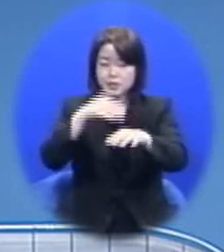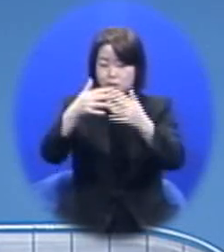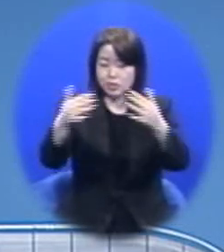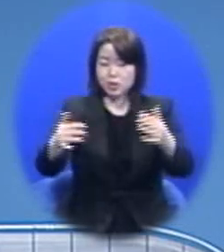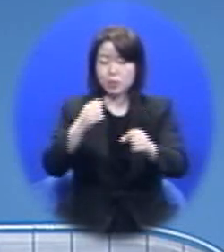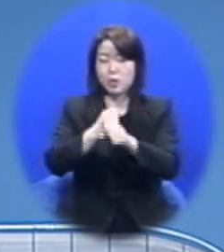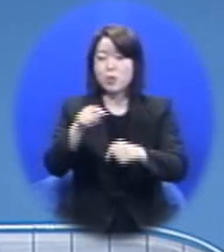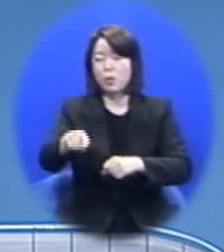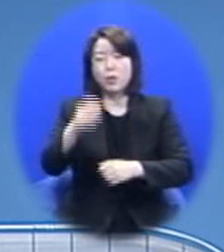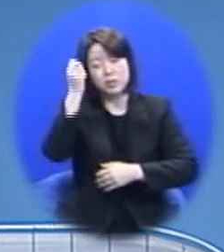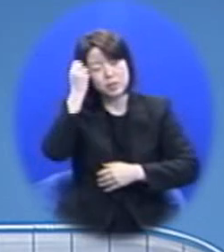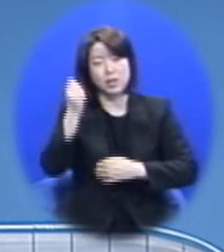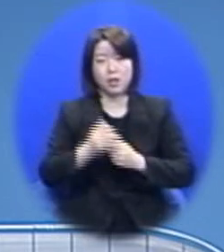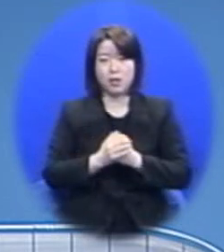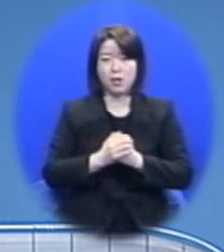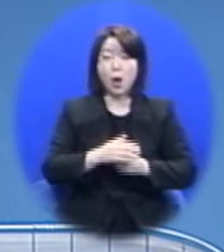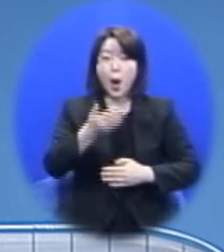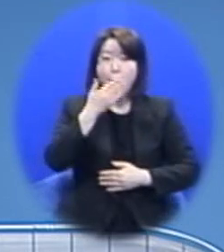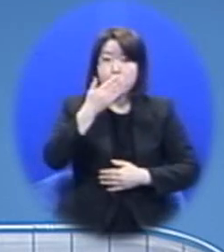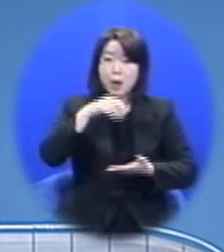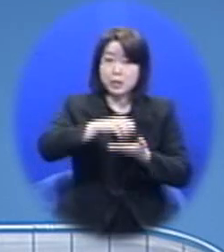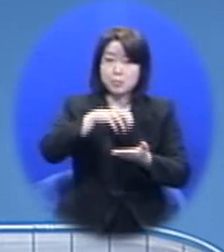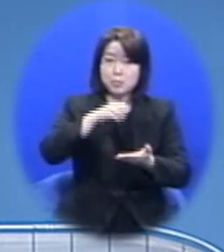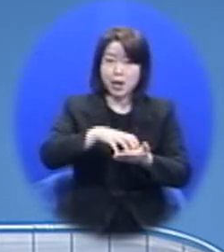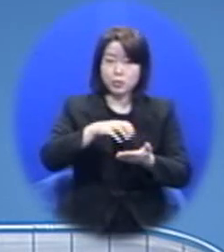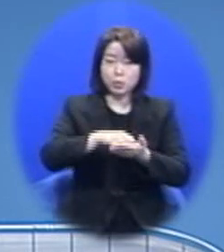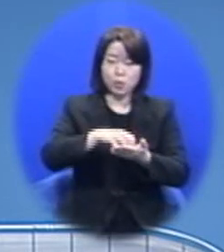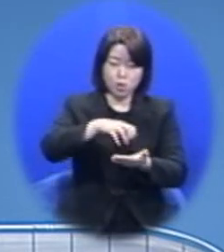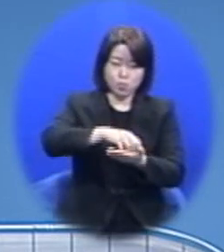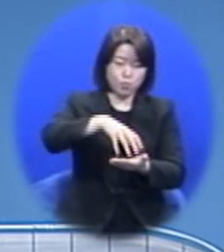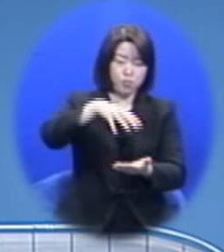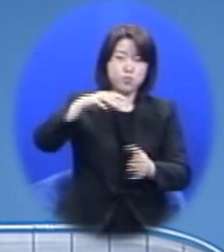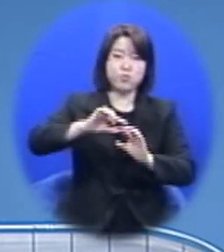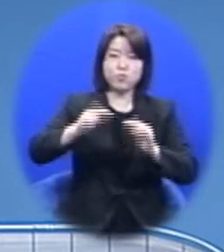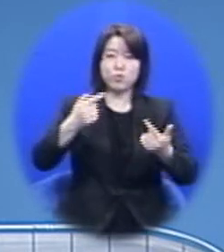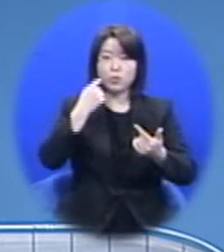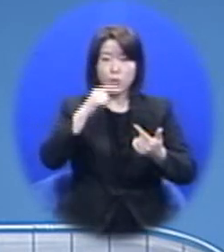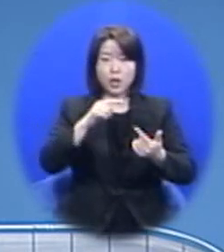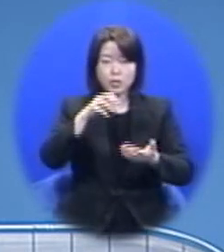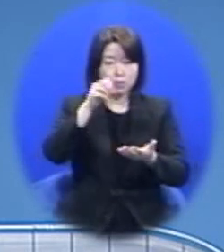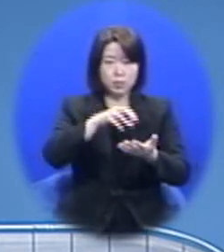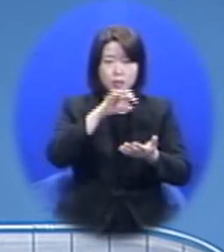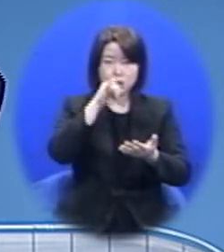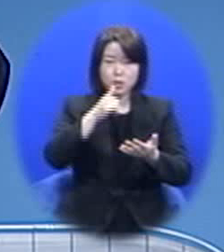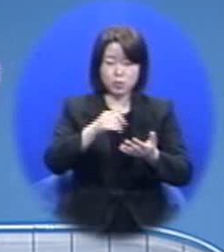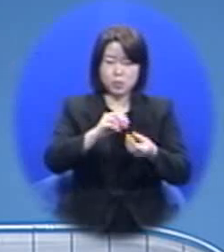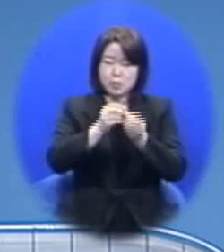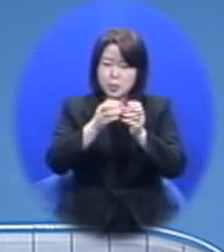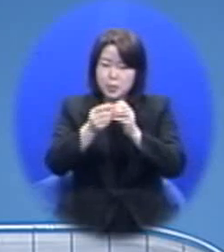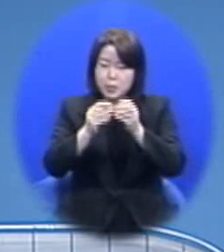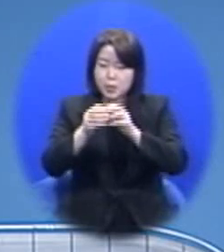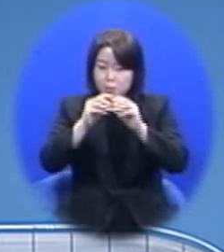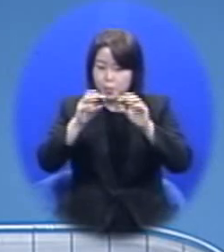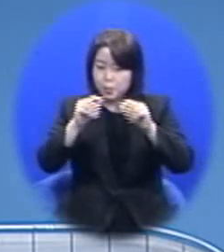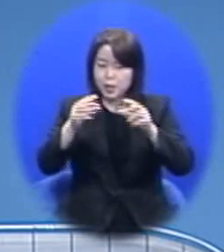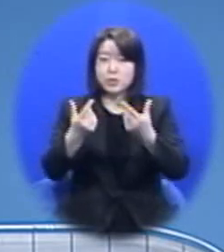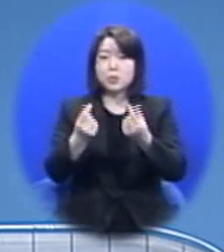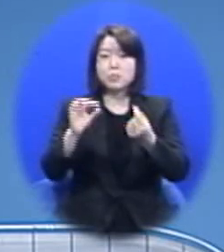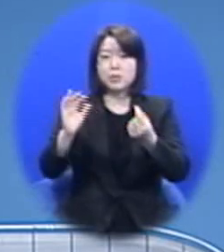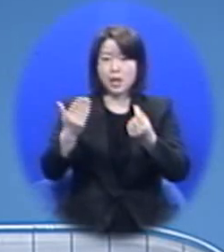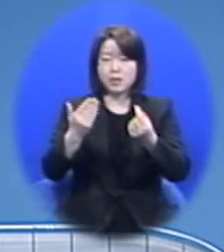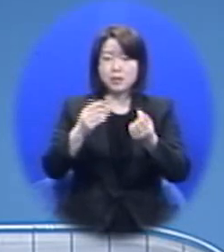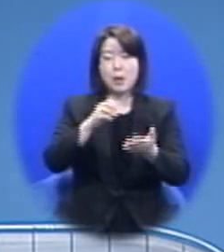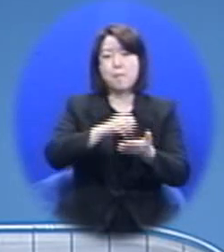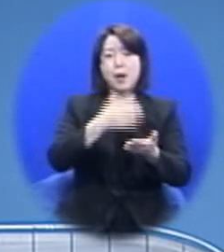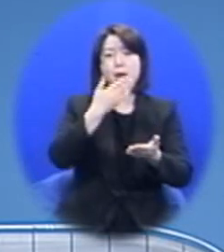먹는 빵도 누룩을 넣지 않는 완전히 과자같이 부스러지는 그런 그런 무교병을 먹고